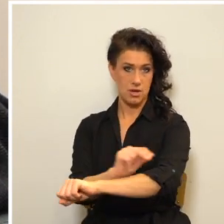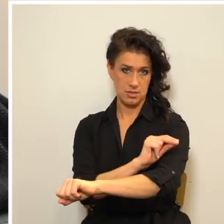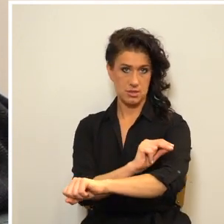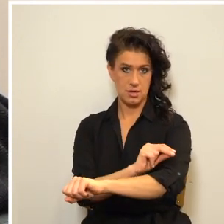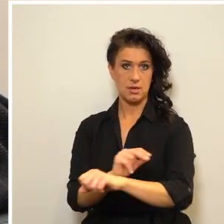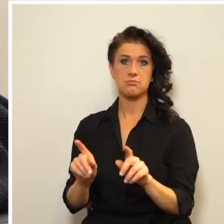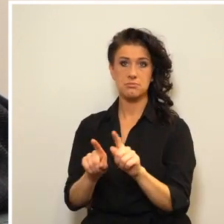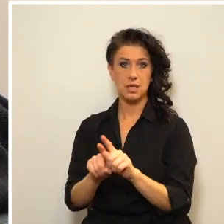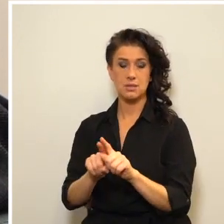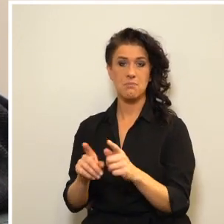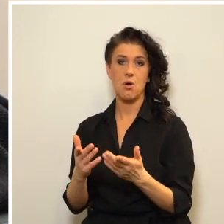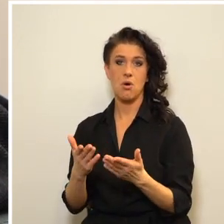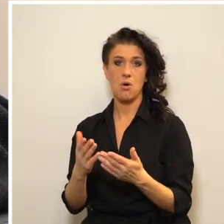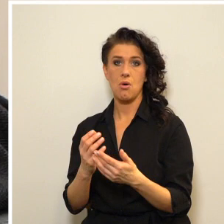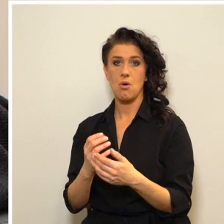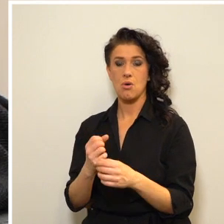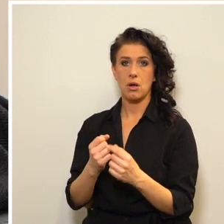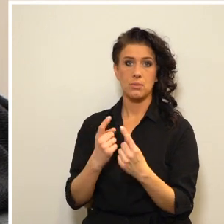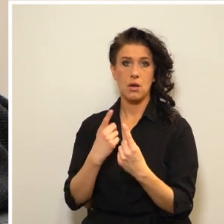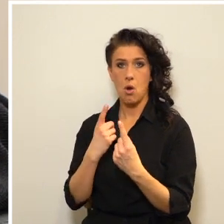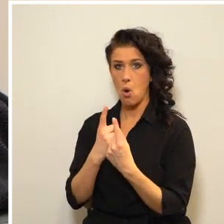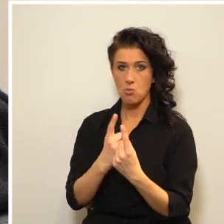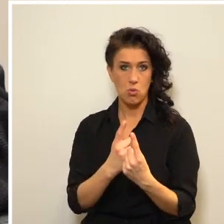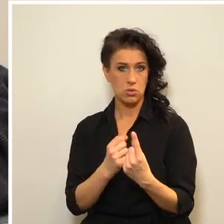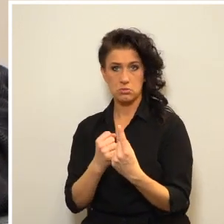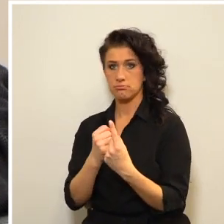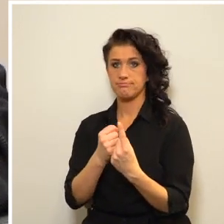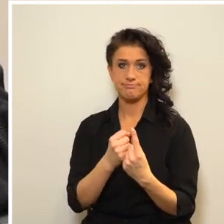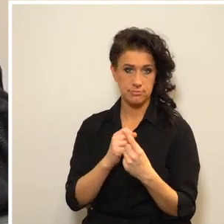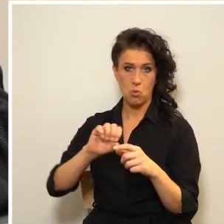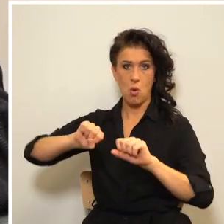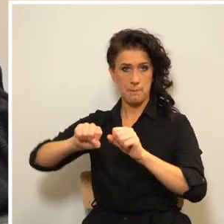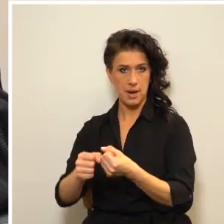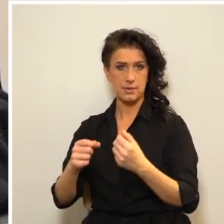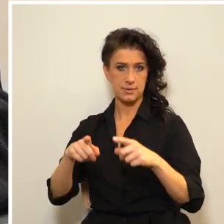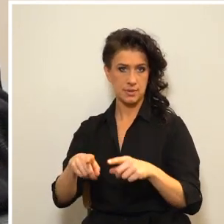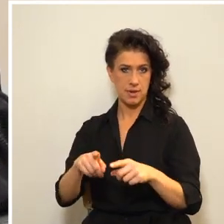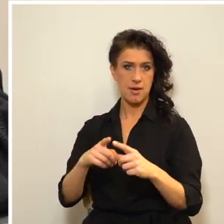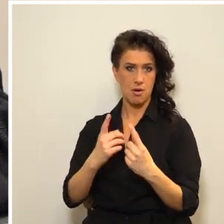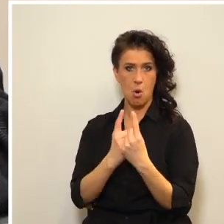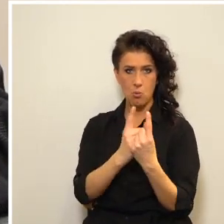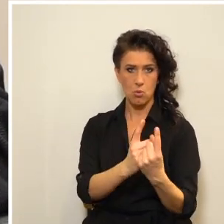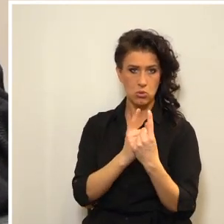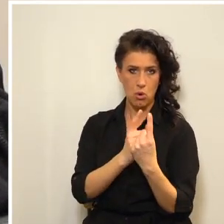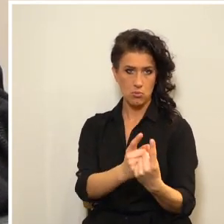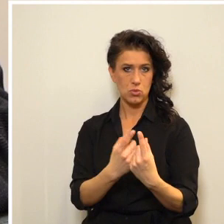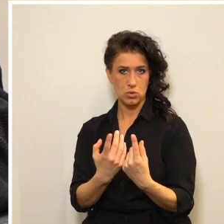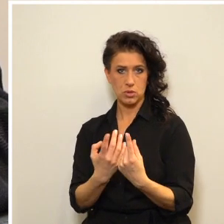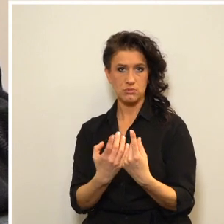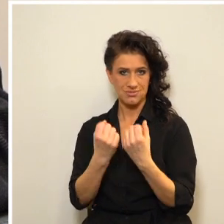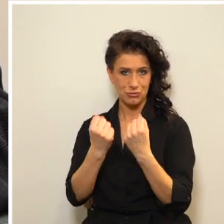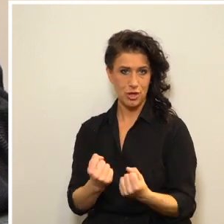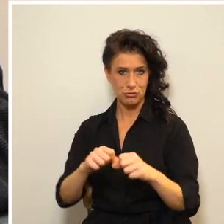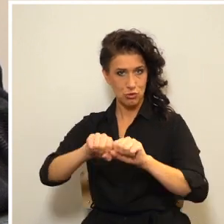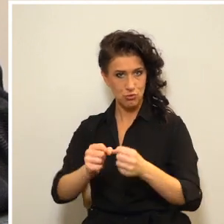przełamania pewnych oporów o niektórych obszarach pan profesor Unia wspomniałem o innych takich właśnie której się wiąże z jakiś trochę